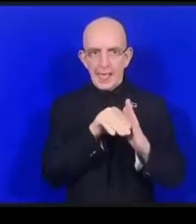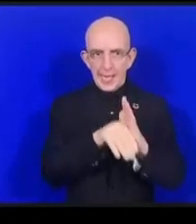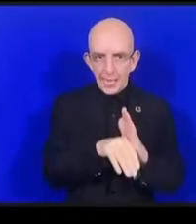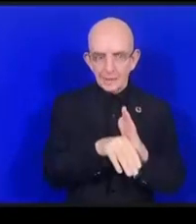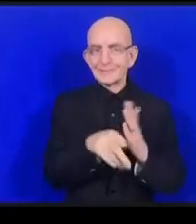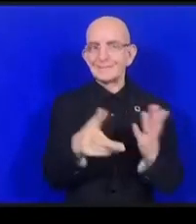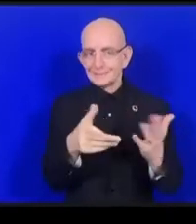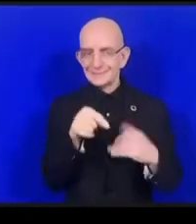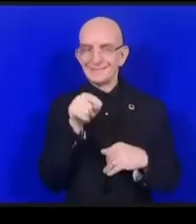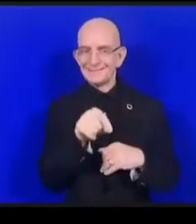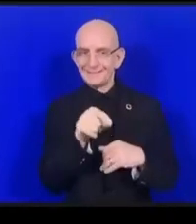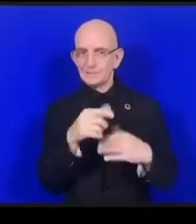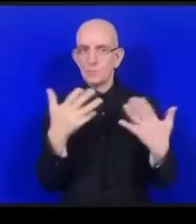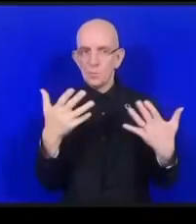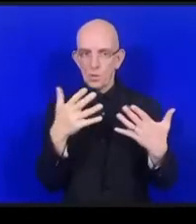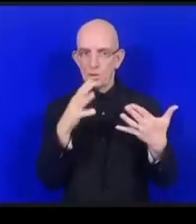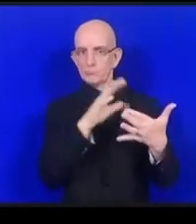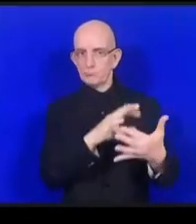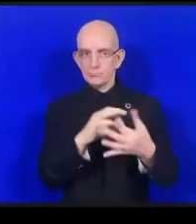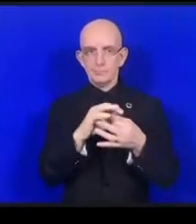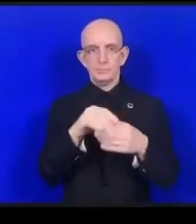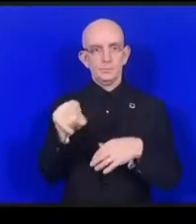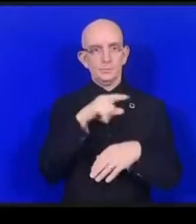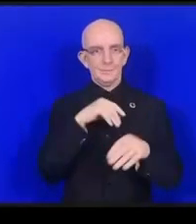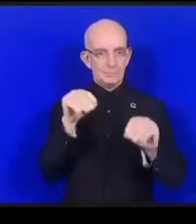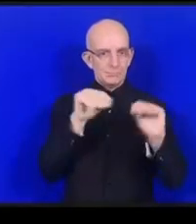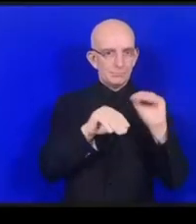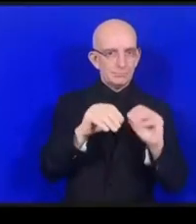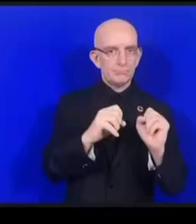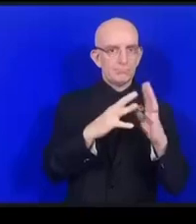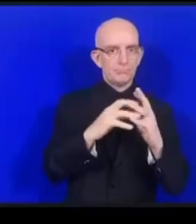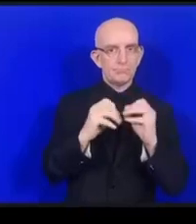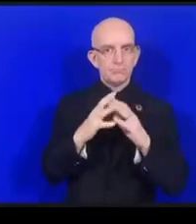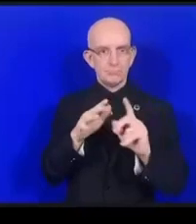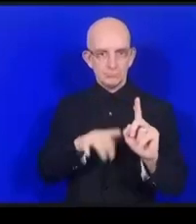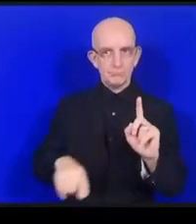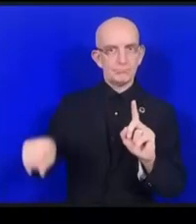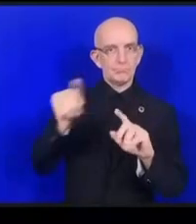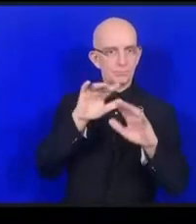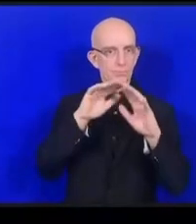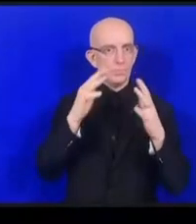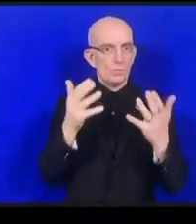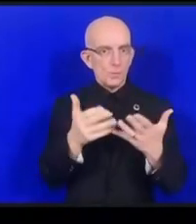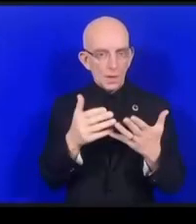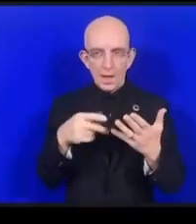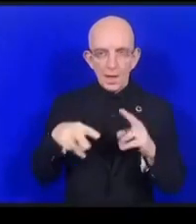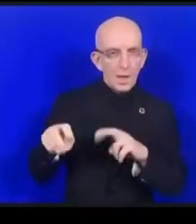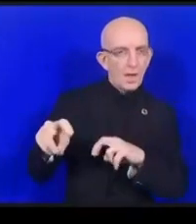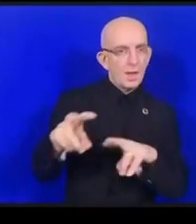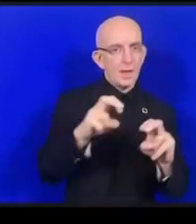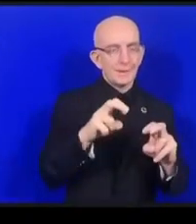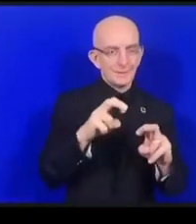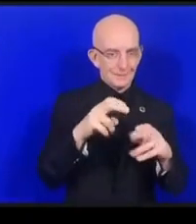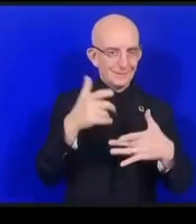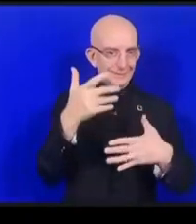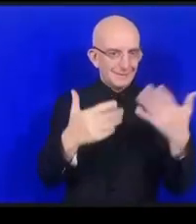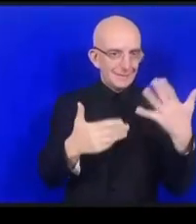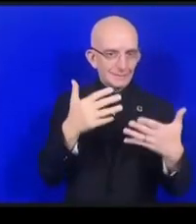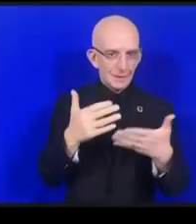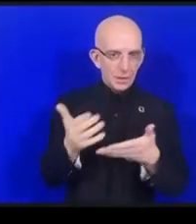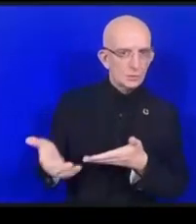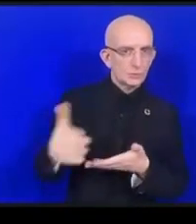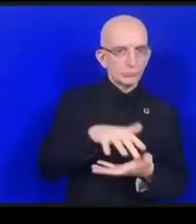пользу достижению цур так и во вред и здесь опять-таки нужно было рассматривать всё в комплексе и сбор данных